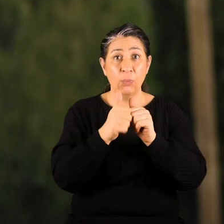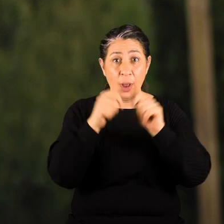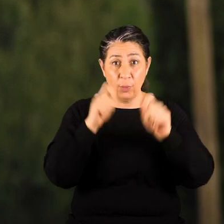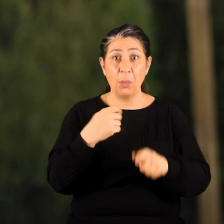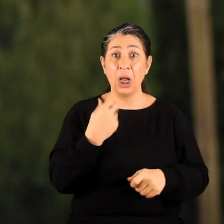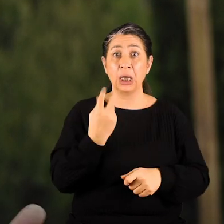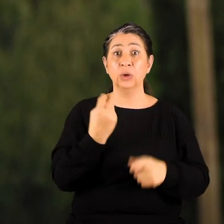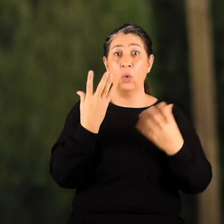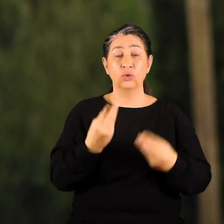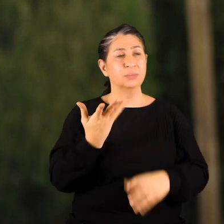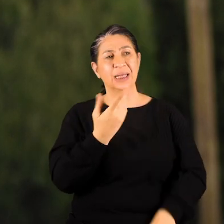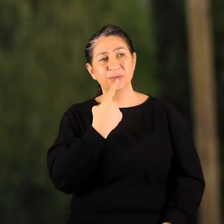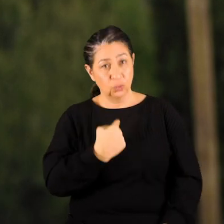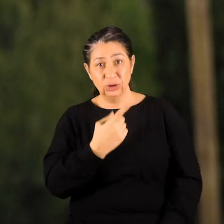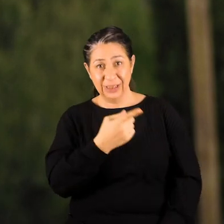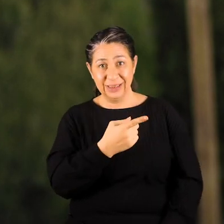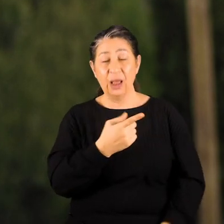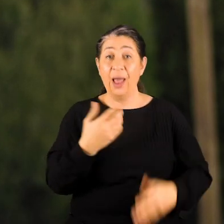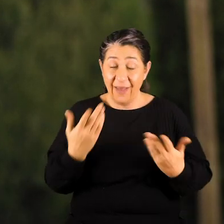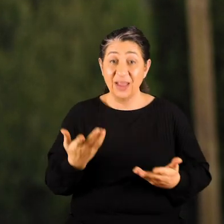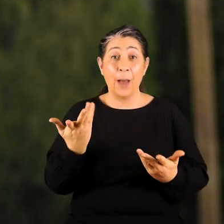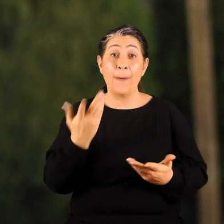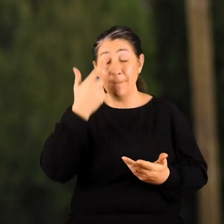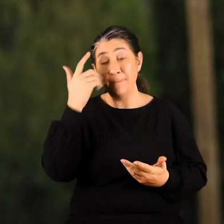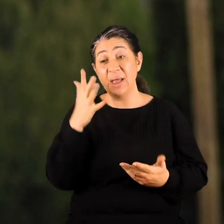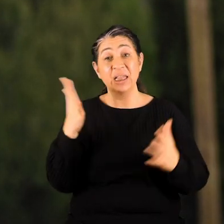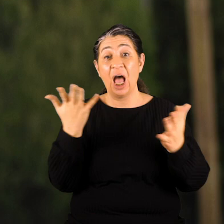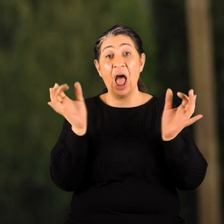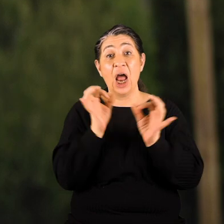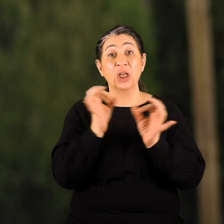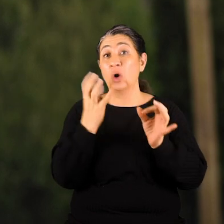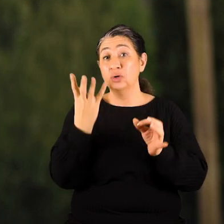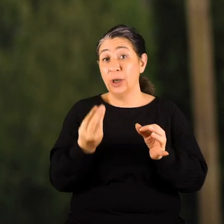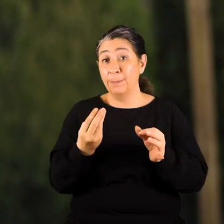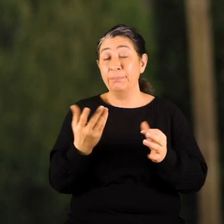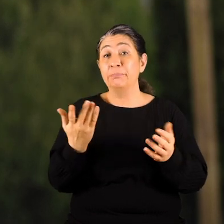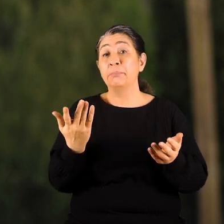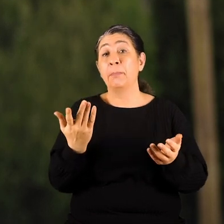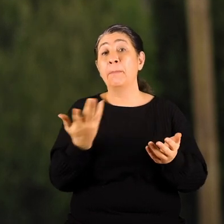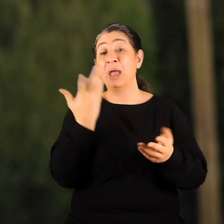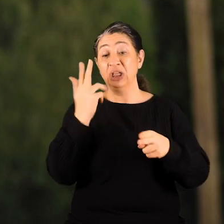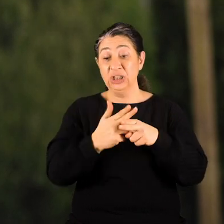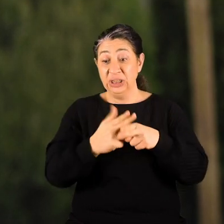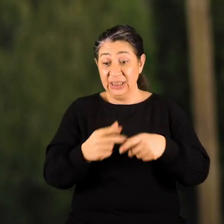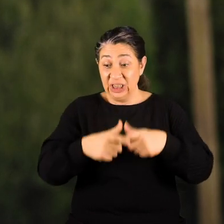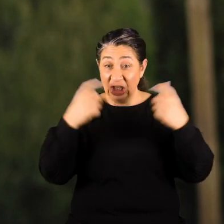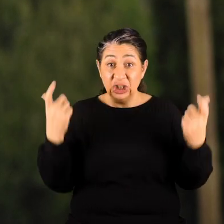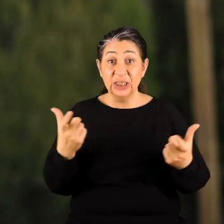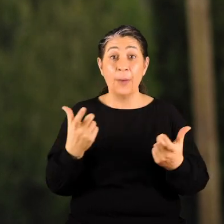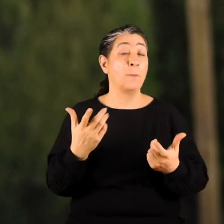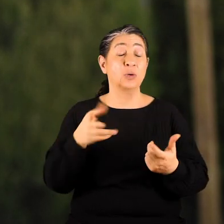kanser oldum. Buna ne diyorsun dersen? Evet, ama belki çok daha erken olacaktım. Belki çok daha hızlı gelişecekti.